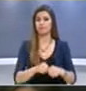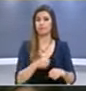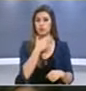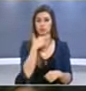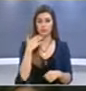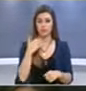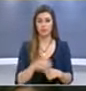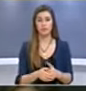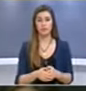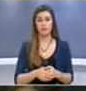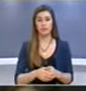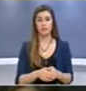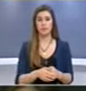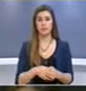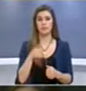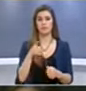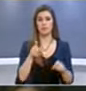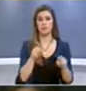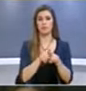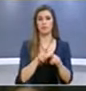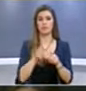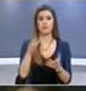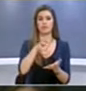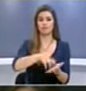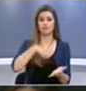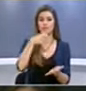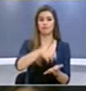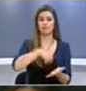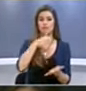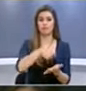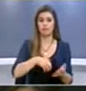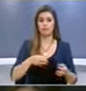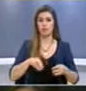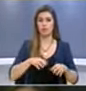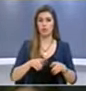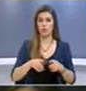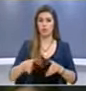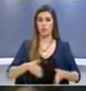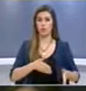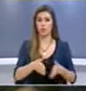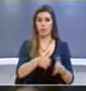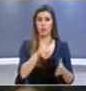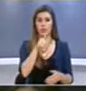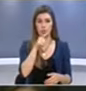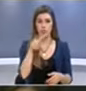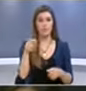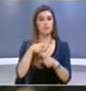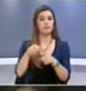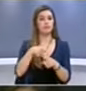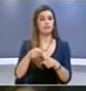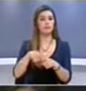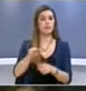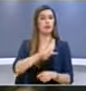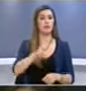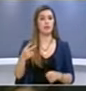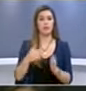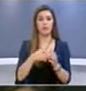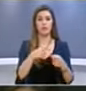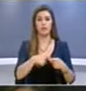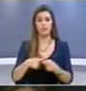Dean Duke Largu mas drun pgj kti lumi dhe Duke kju zona erozive si dhe